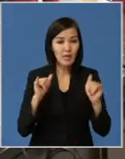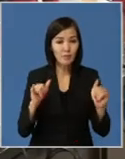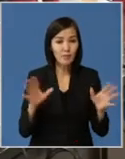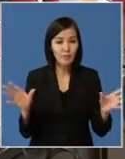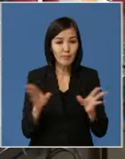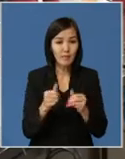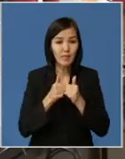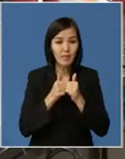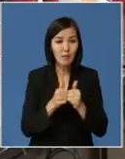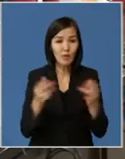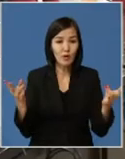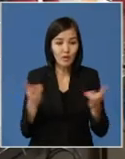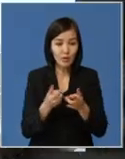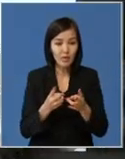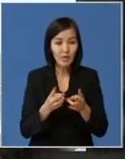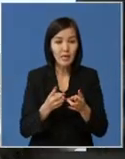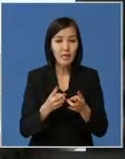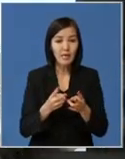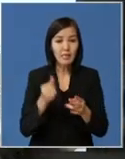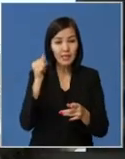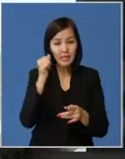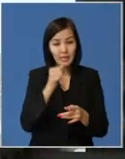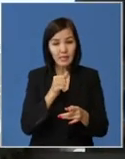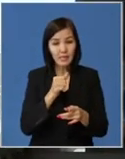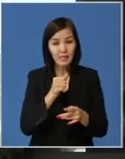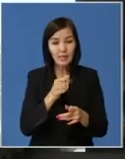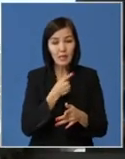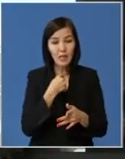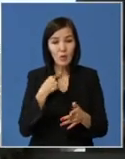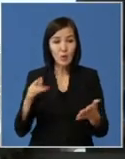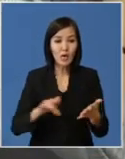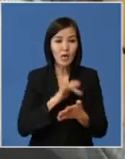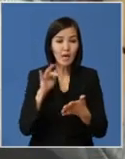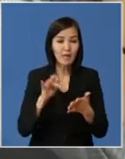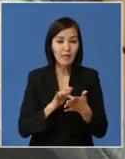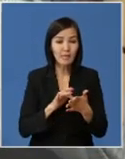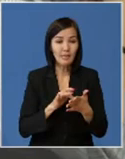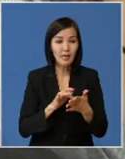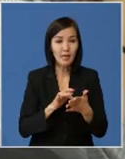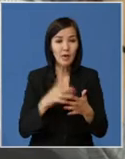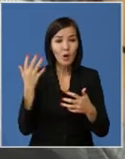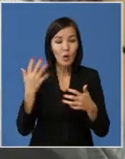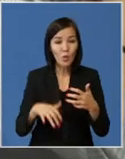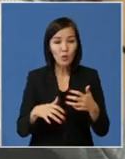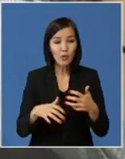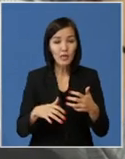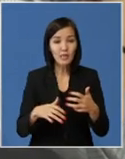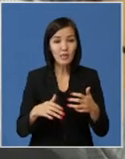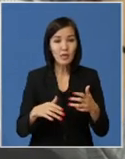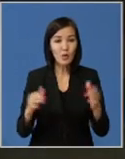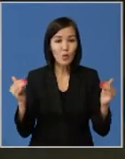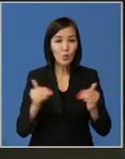тиіс. Бүгінгі сәл бүгіл ертеңгі көп шегерске негіз салады. Талдықорған қаласындағы бірнеше арнайы орта білім беру мекемелері студенттермен